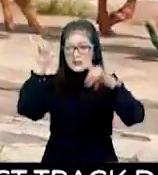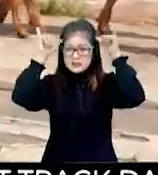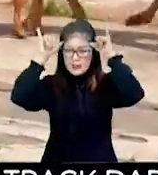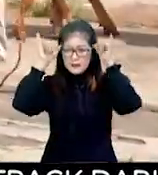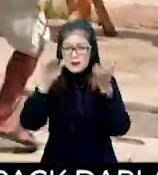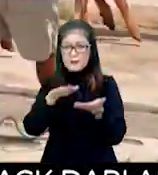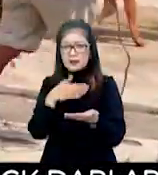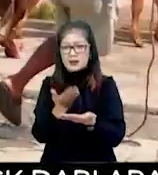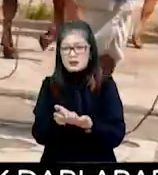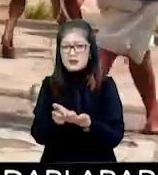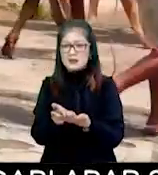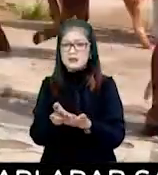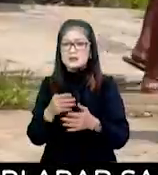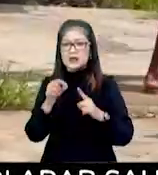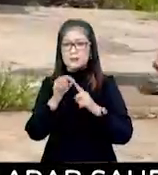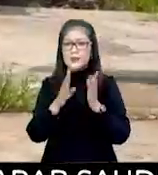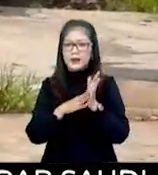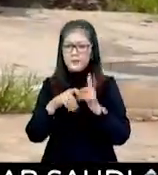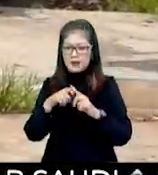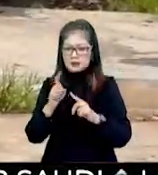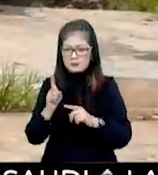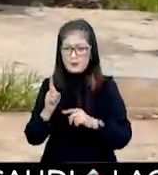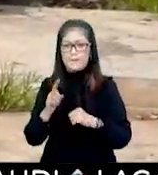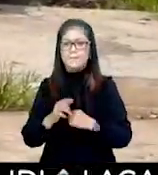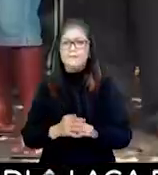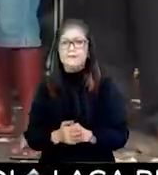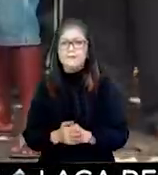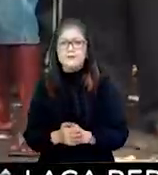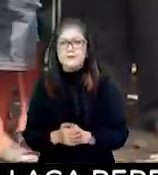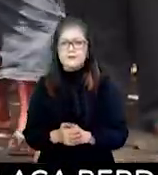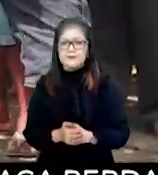Dari Lumajang, Jawa Timur, Yayan Nugroho, iNews, melaporkan.